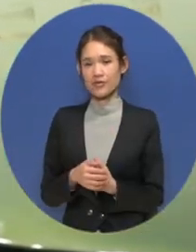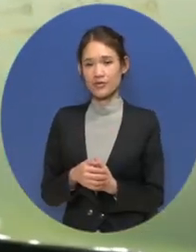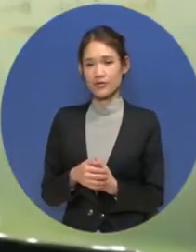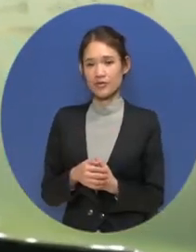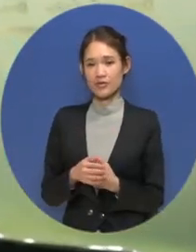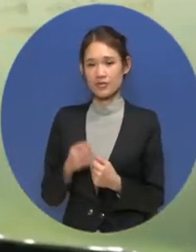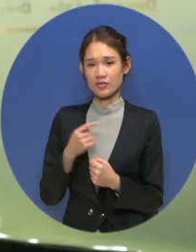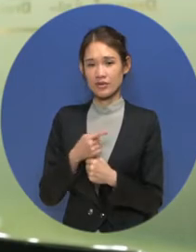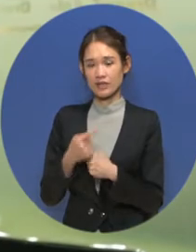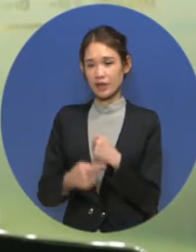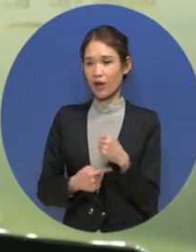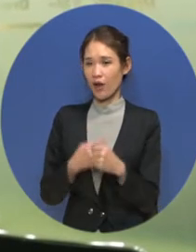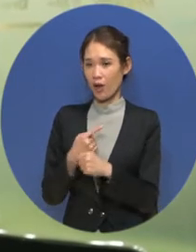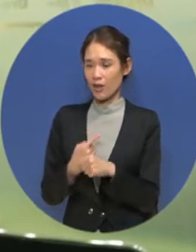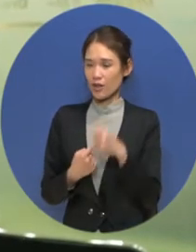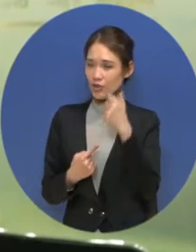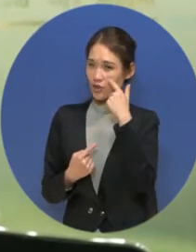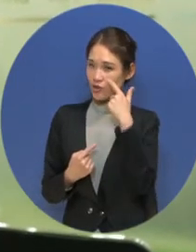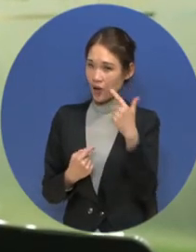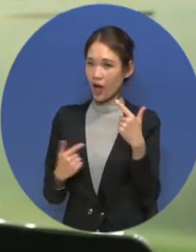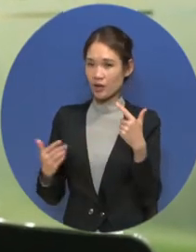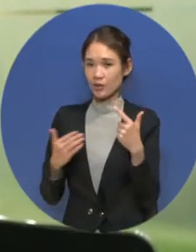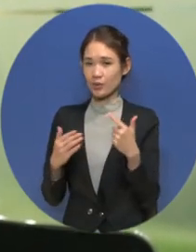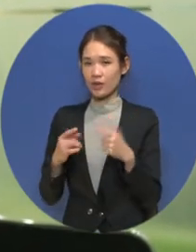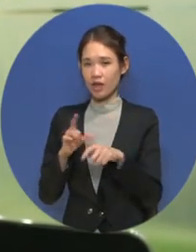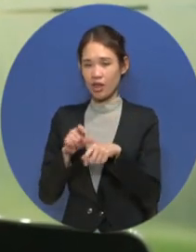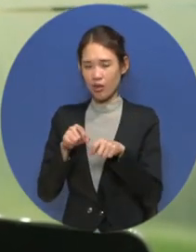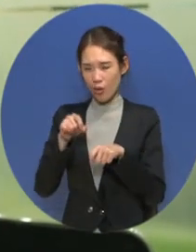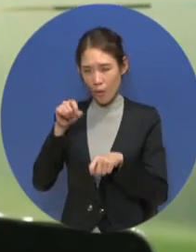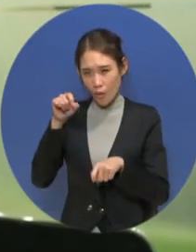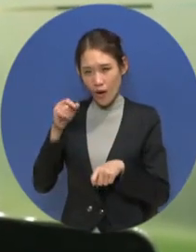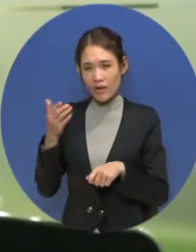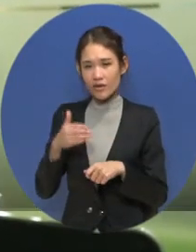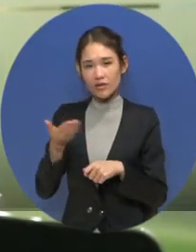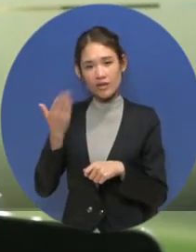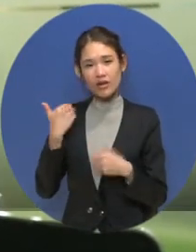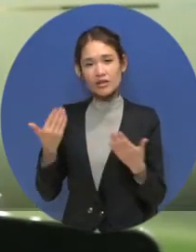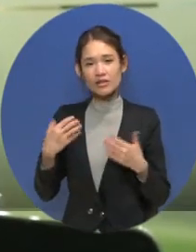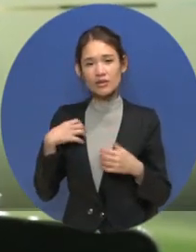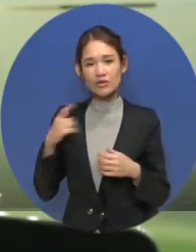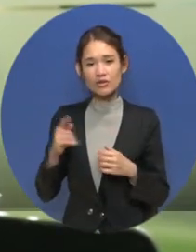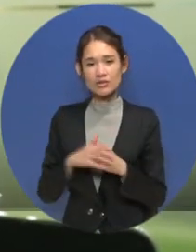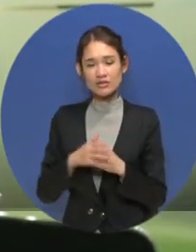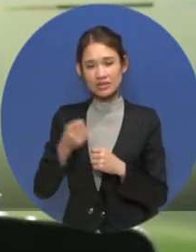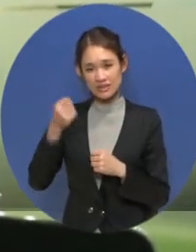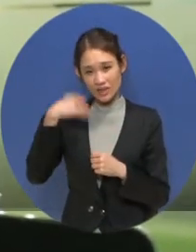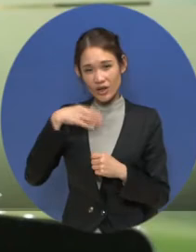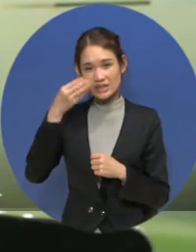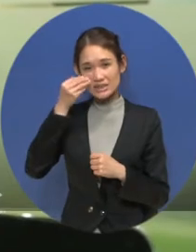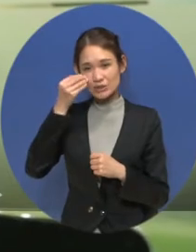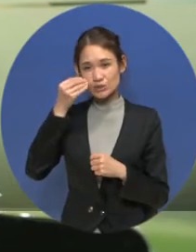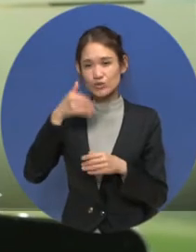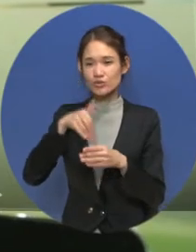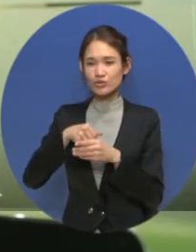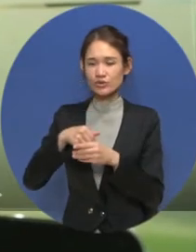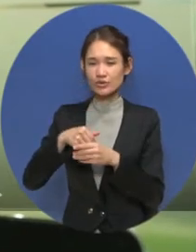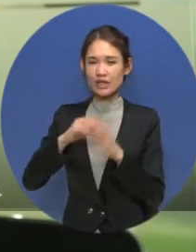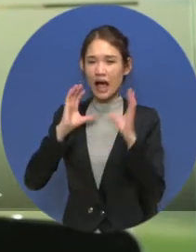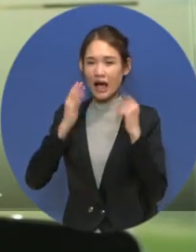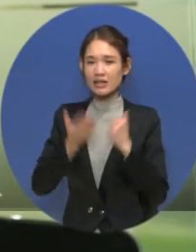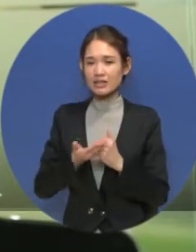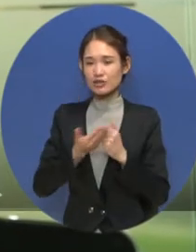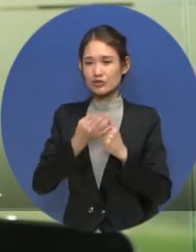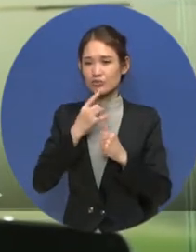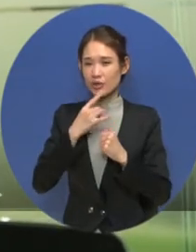1년 6개월이면 되게 오랫동안 일해오셨는데 그전에는 어떤 일 하셨어요? 그전에는 그냥 주부로만, 아이 키우면서 주부로만